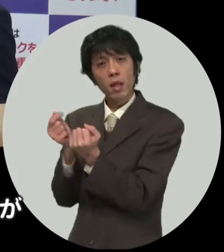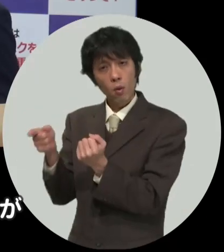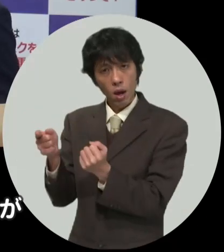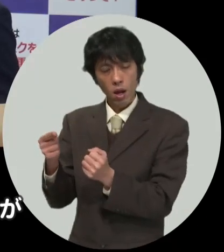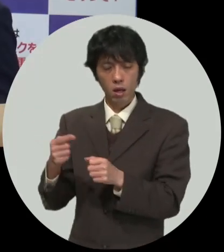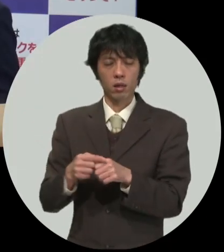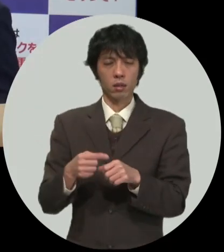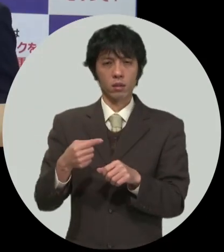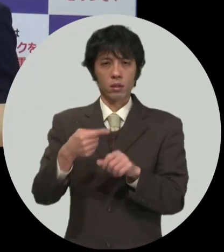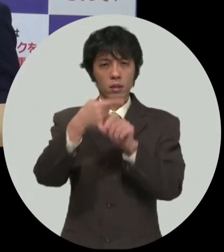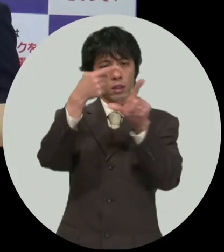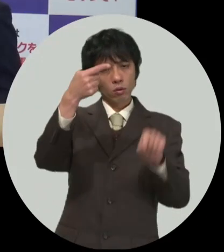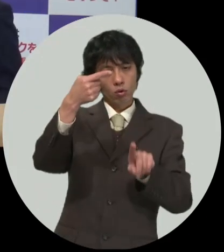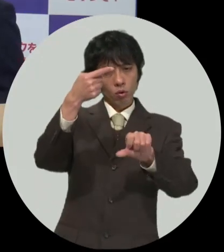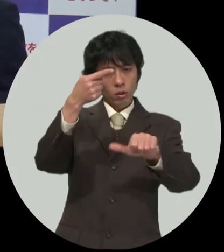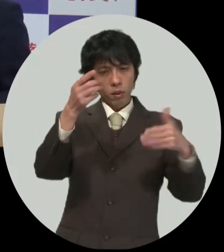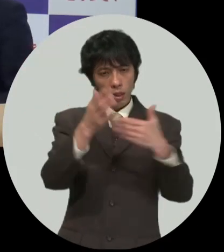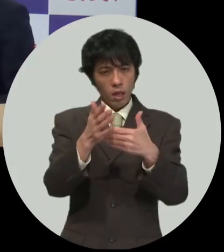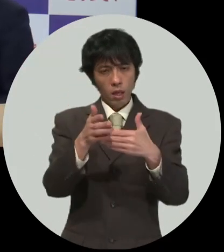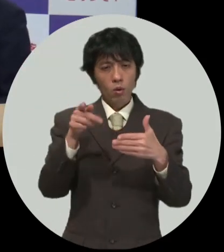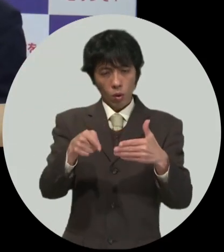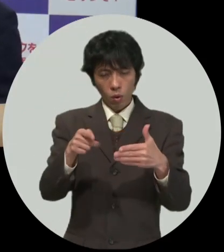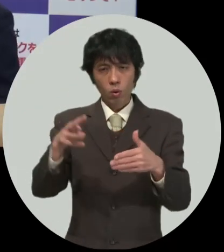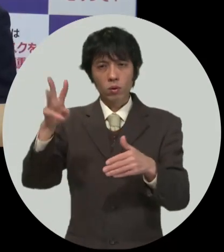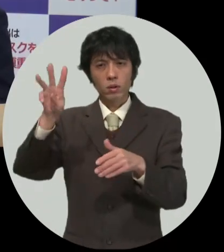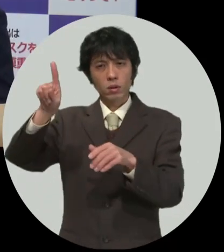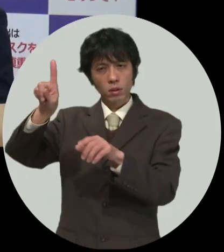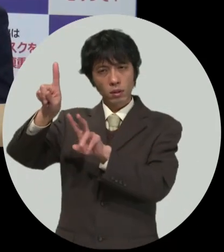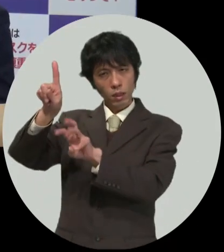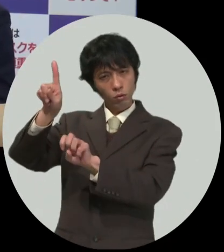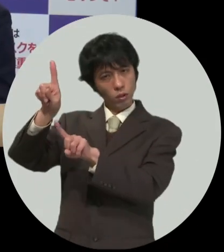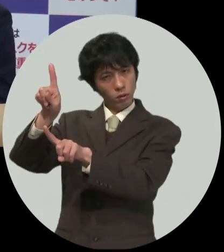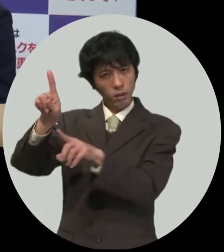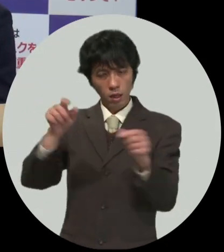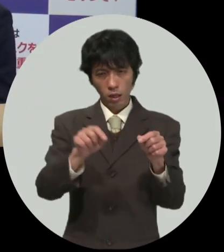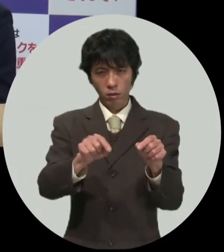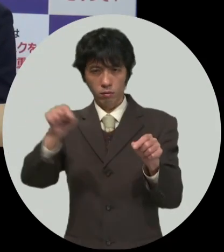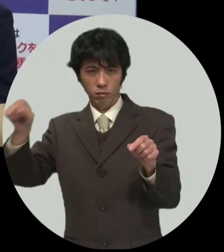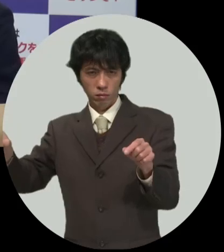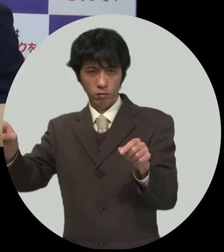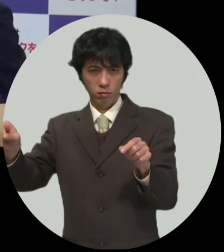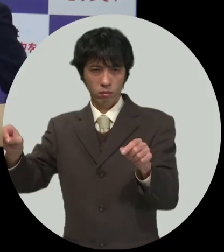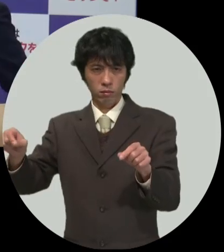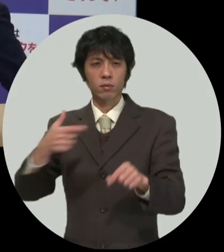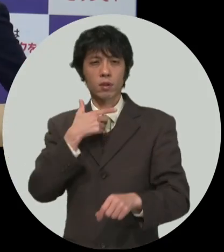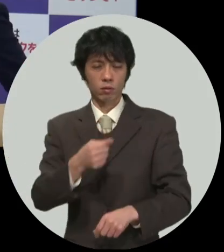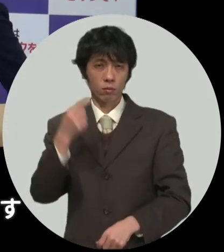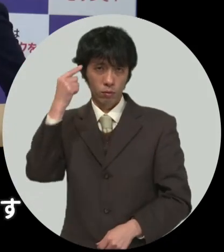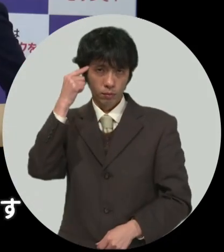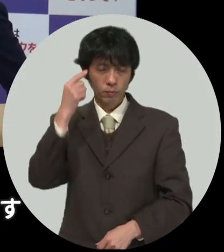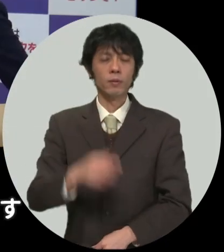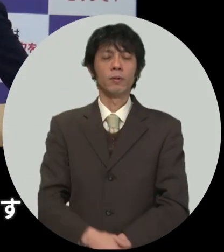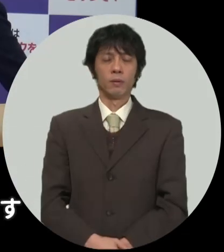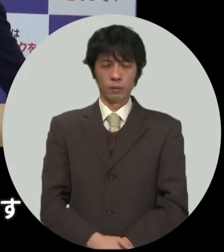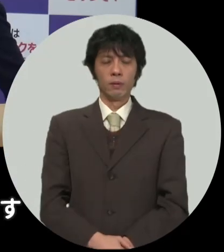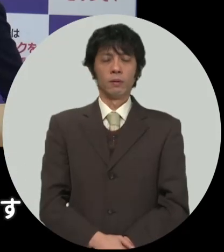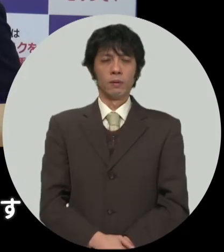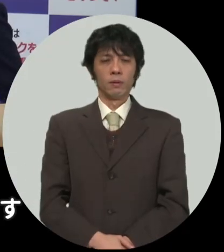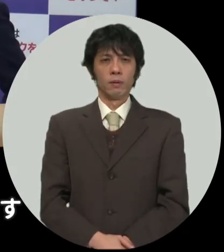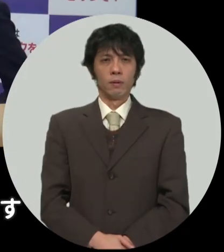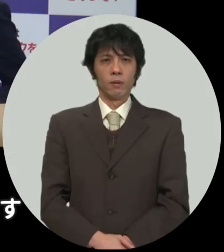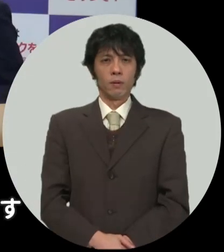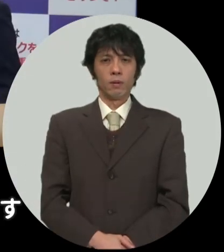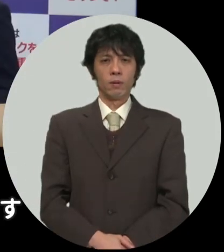ども、1月31日まで京都マナーへの協力をお願いしたいなというふうに思っています。なお無料